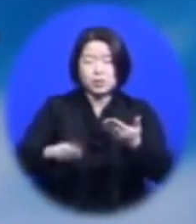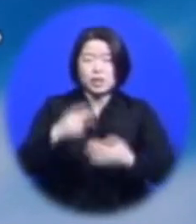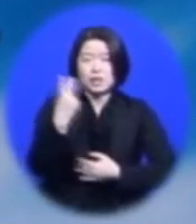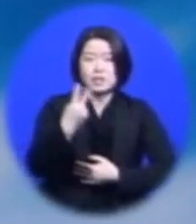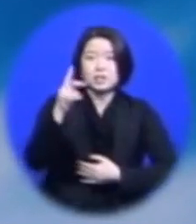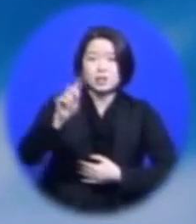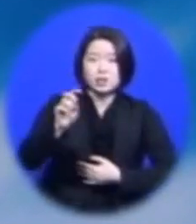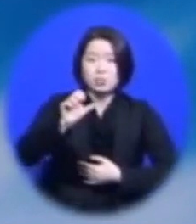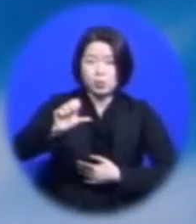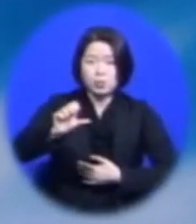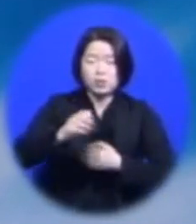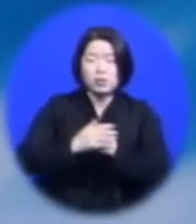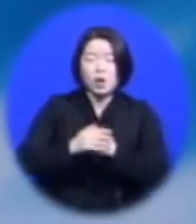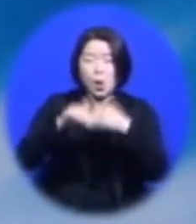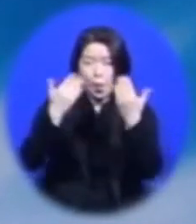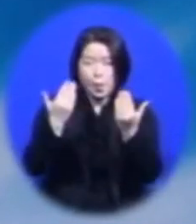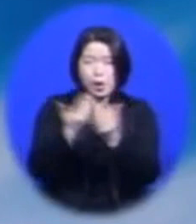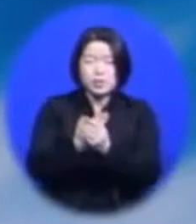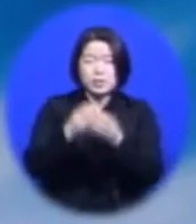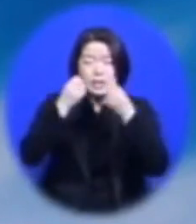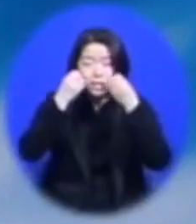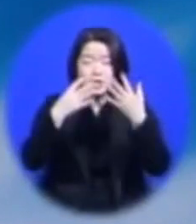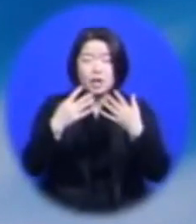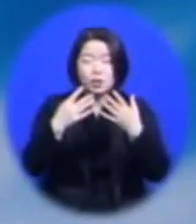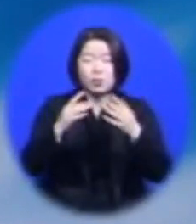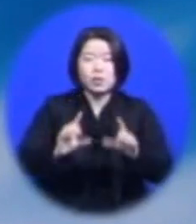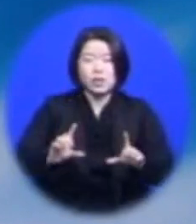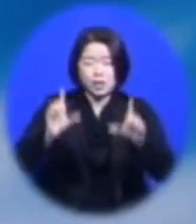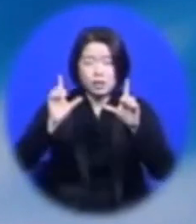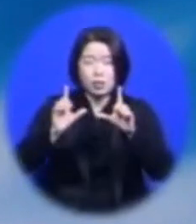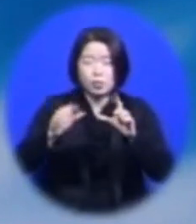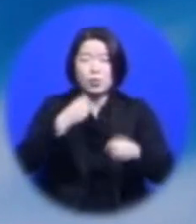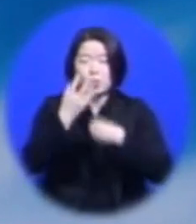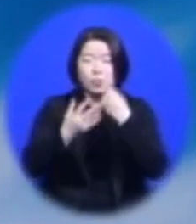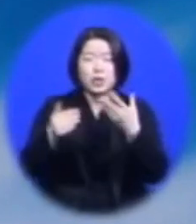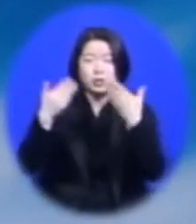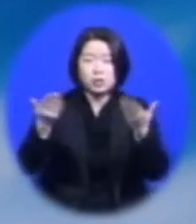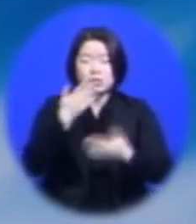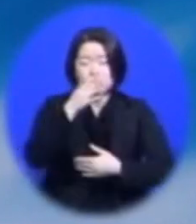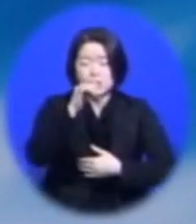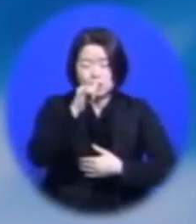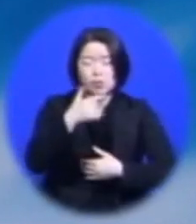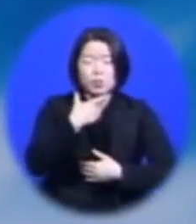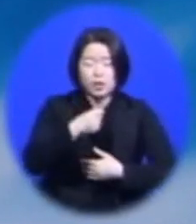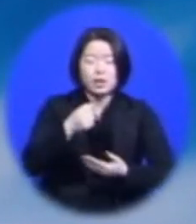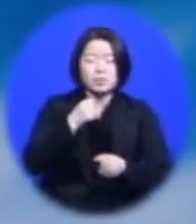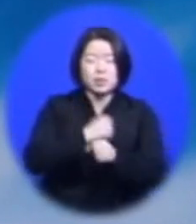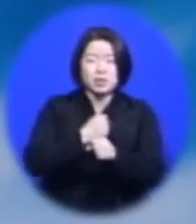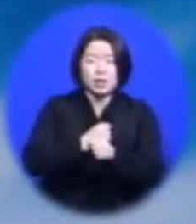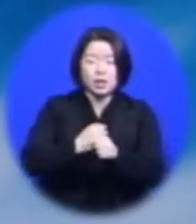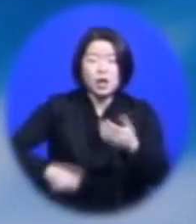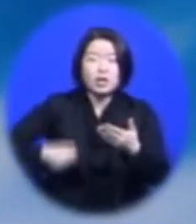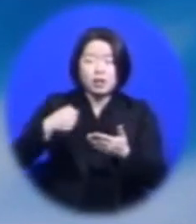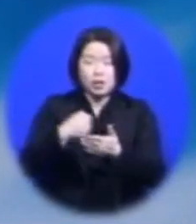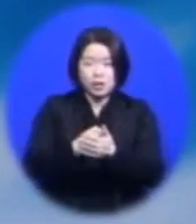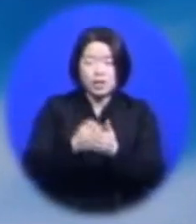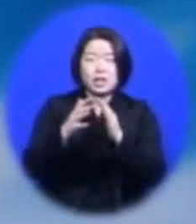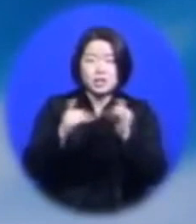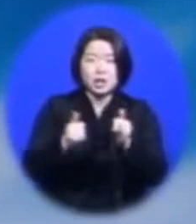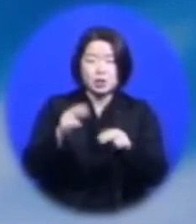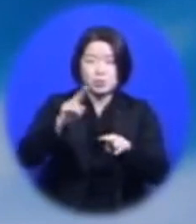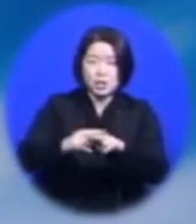2015년은 정말 완전히 새로운 해라고 그렇게 고백할 수 있게 되기를 원합니다. 결단하실 수 있는 분들은